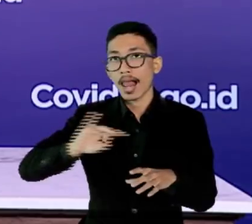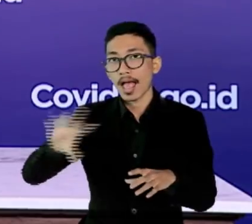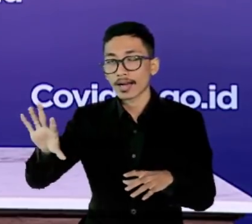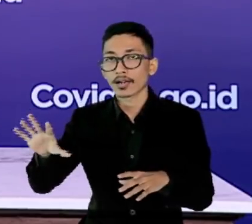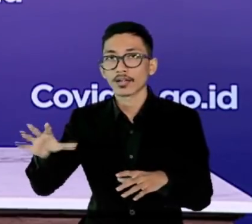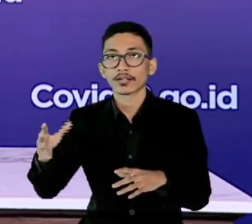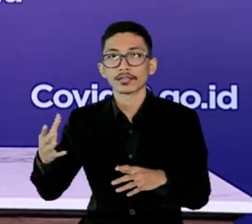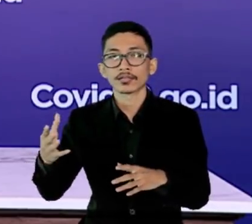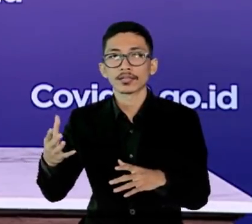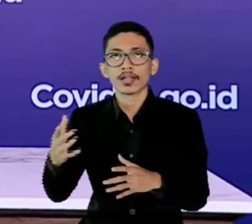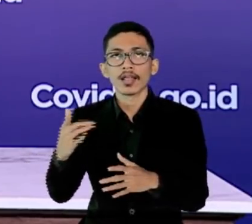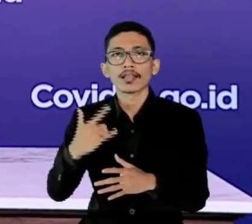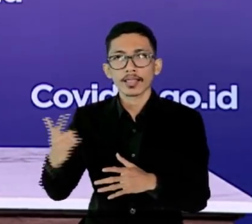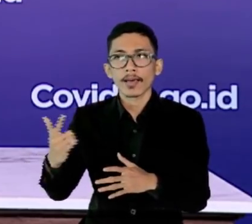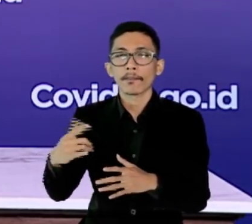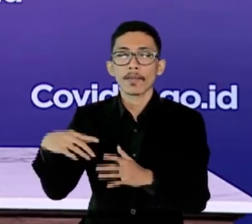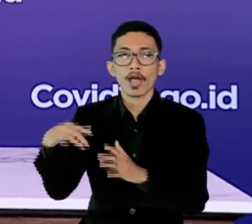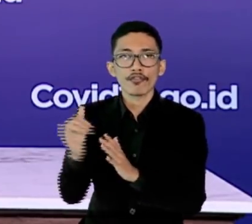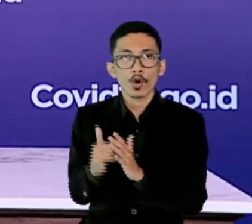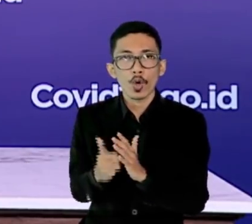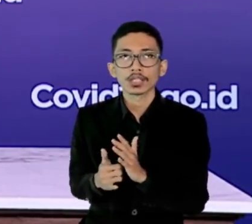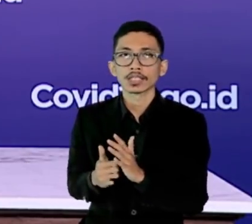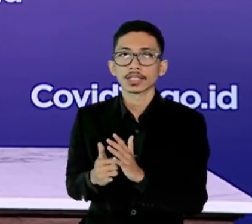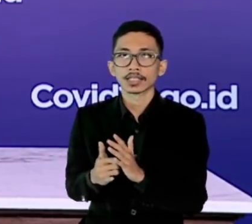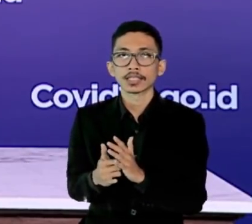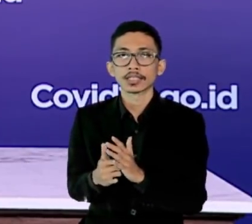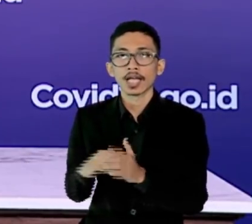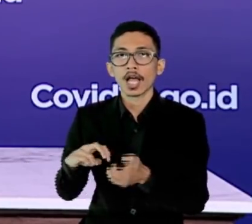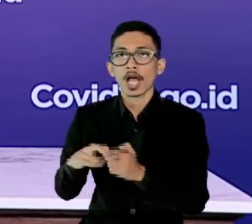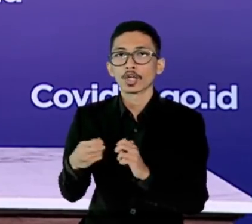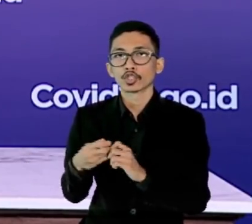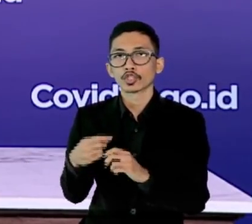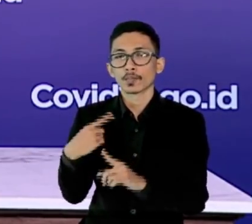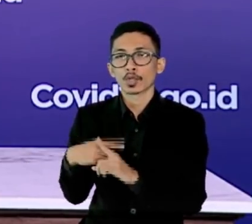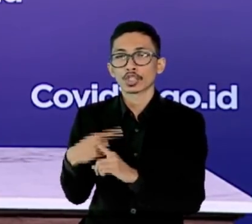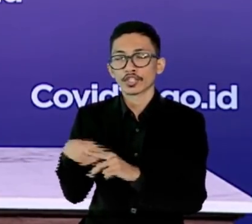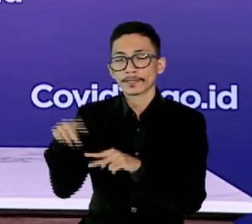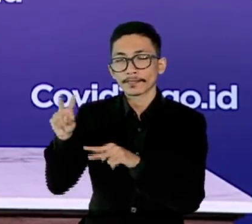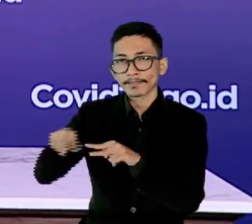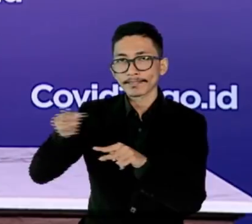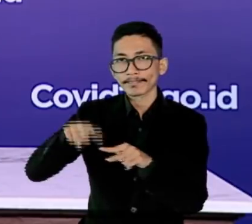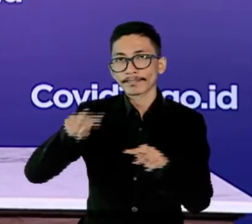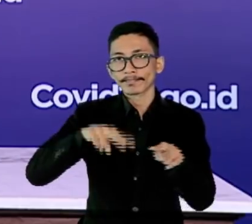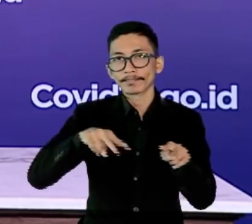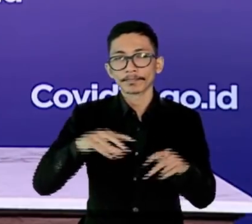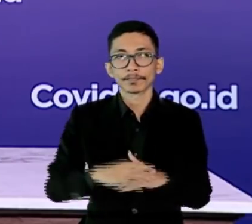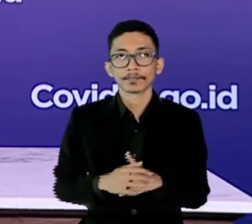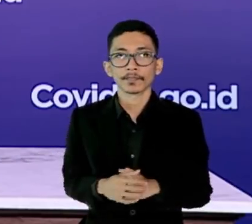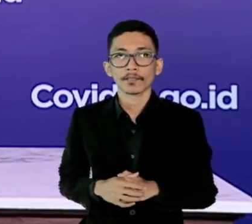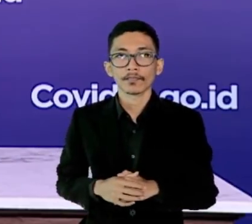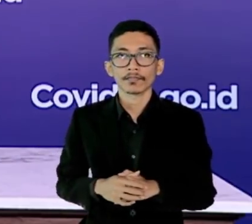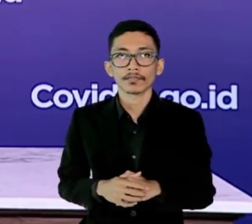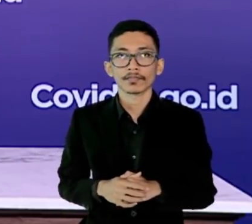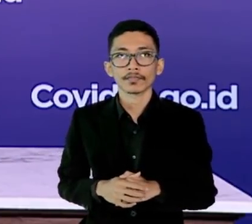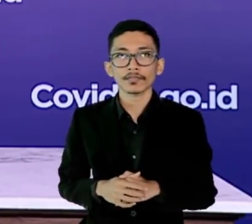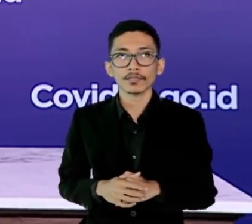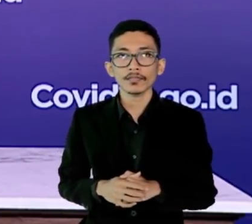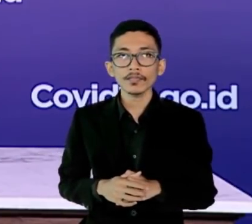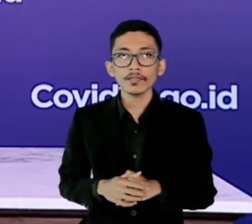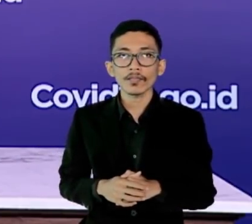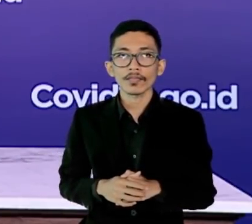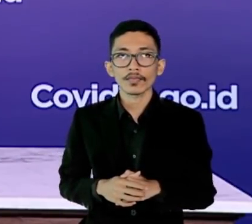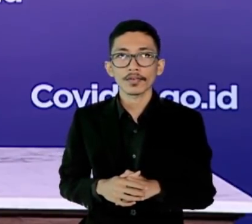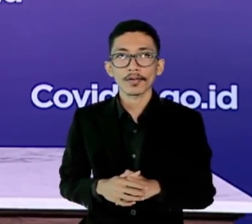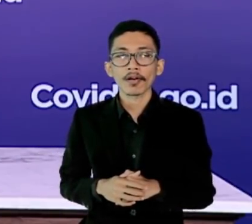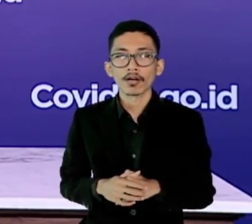rendah, tetap terus evaluasi keberadaan kasus positif dengan yang melakukan isolasi dan pastikan semuanya bisa